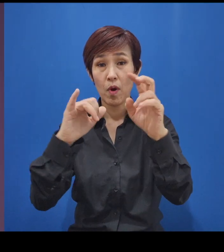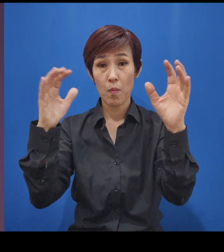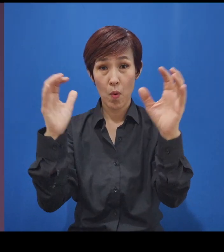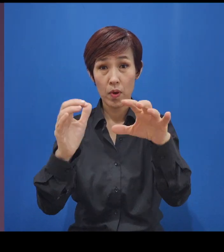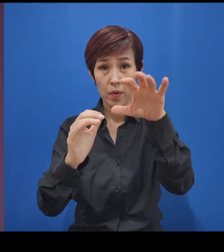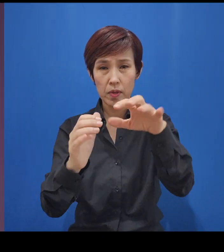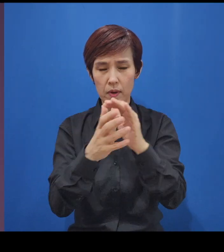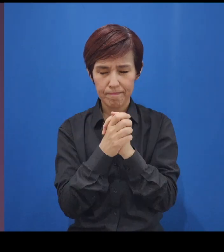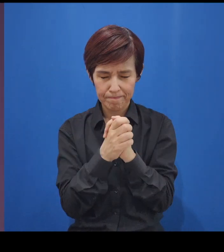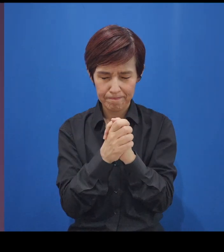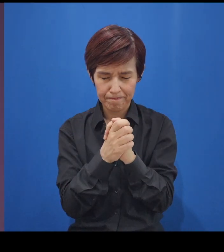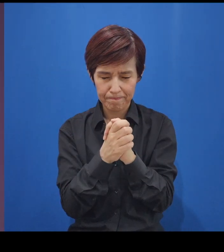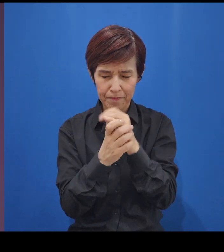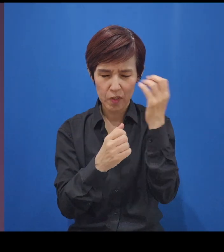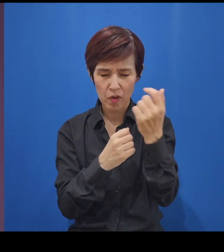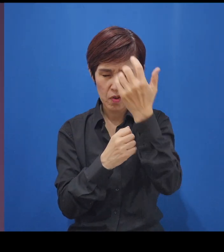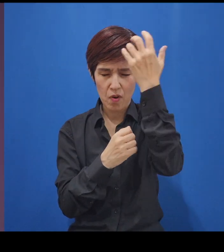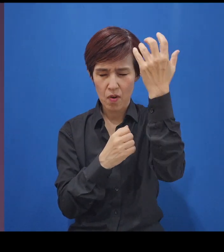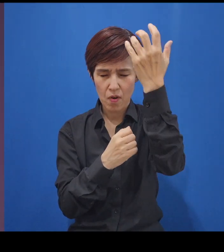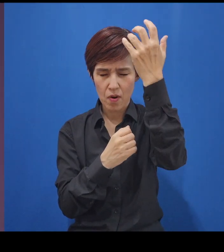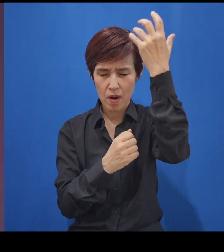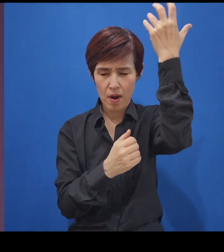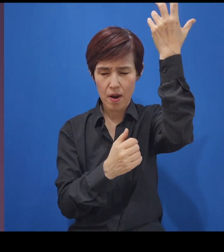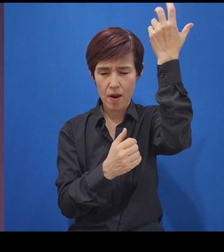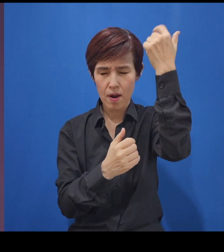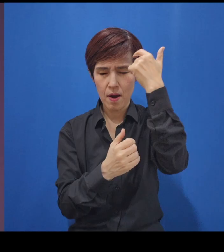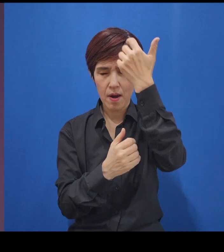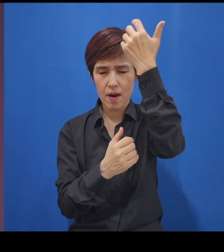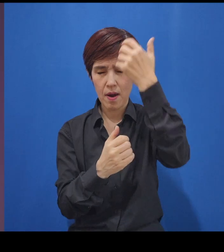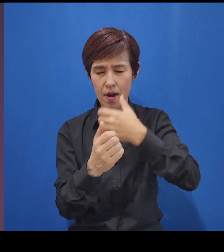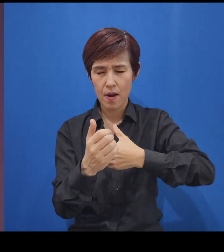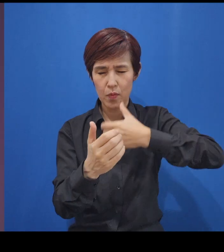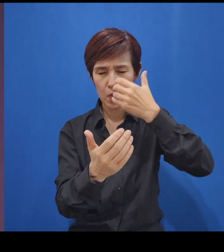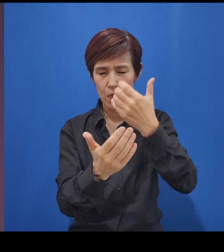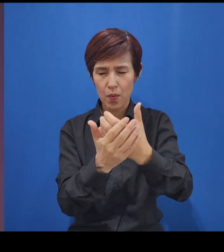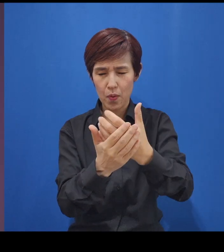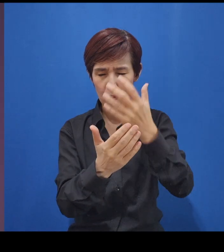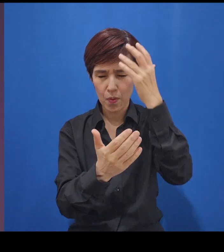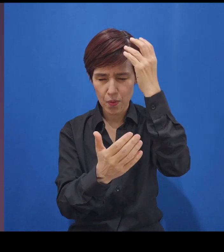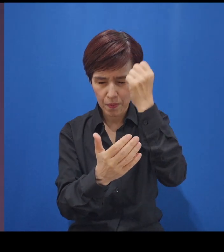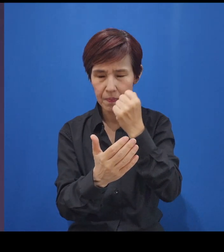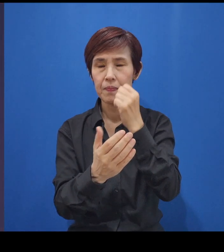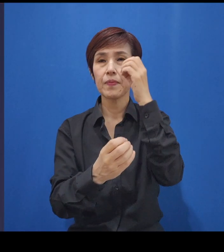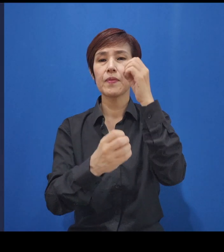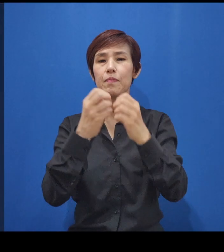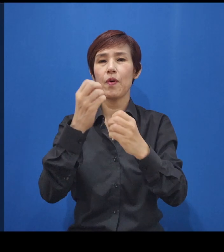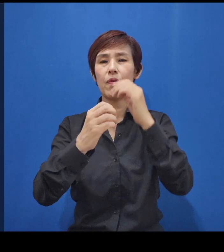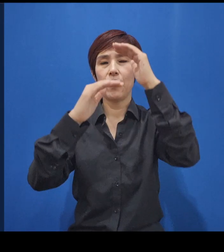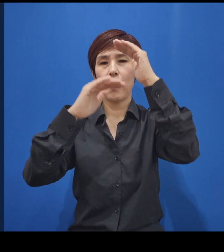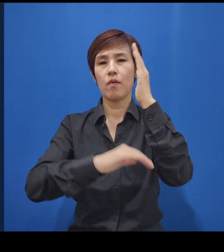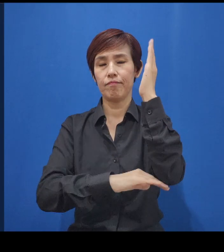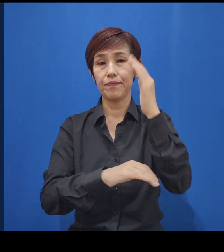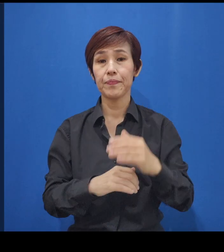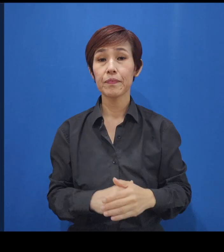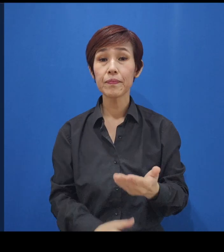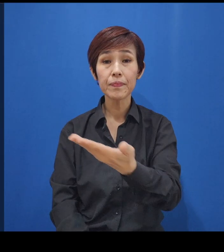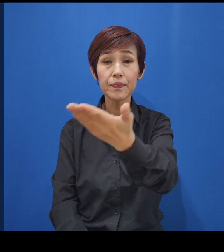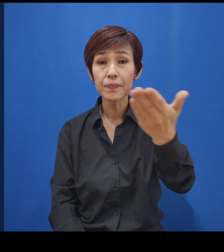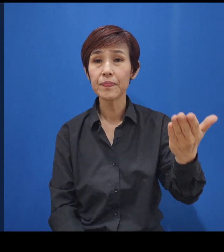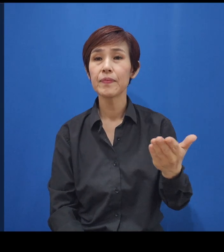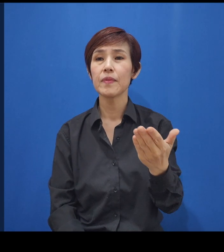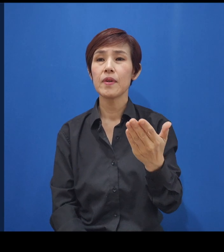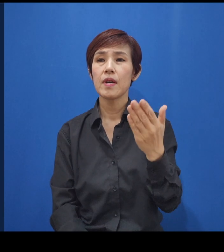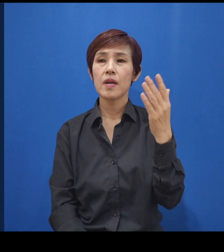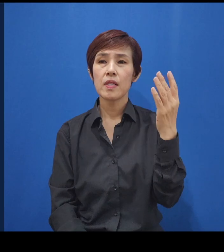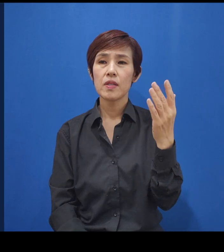기도하다가 성령의 감동을 따라 시편을 인용해서 이 문제를 이렇게 해석을 해줍니다. 형제들아,